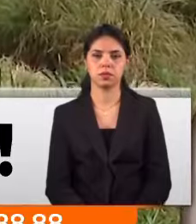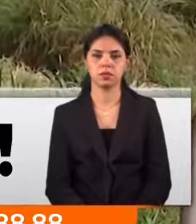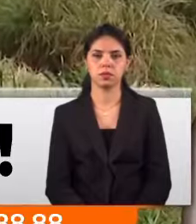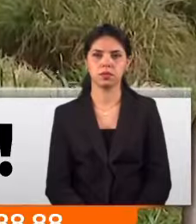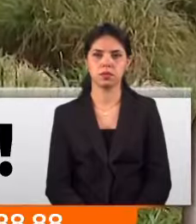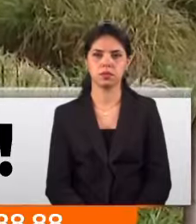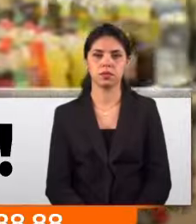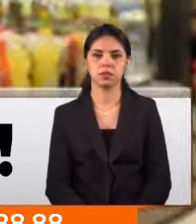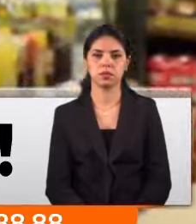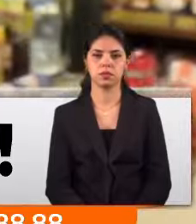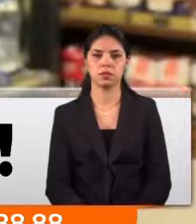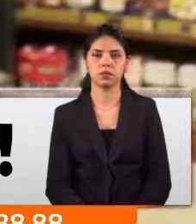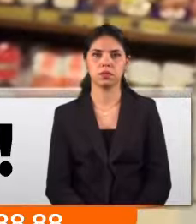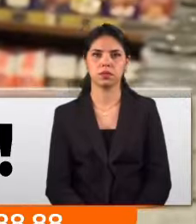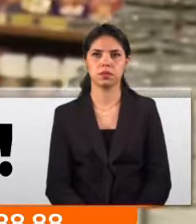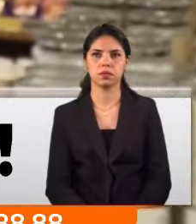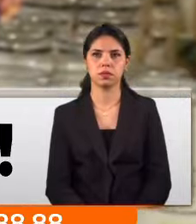fırlamış bir fiyatlar var.